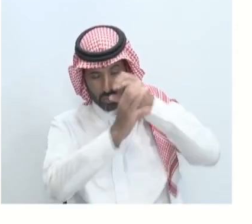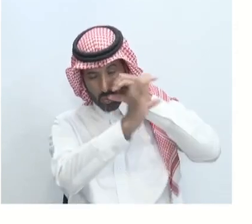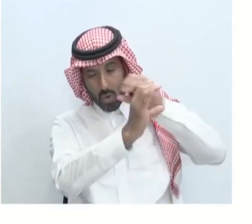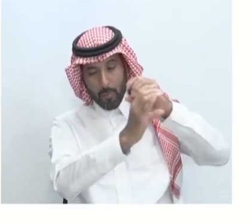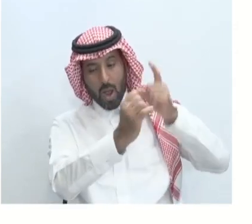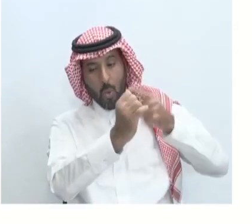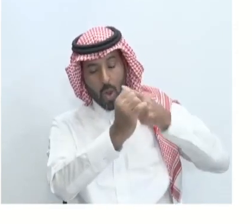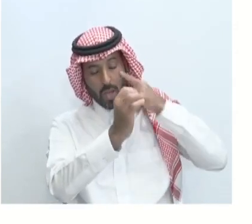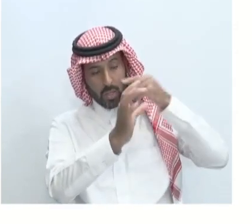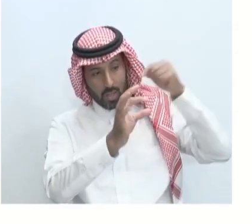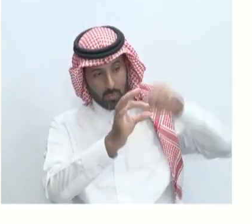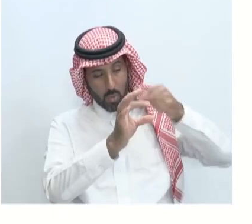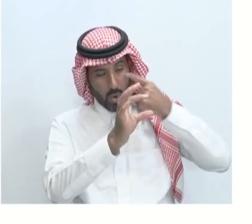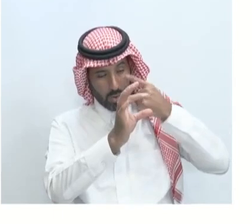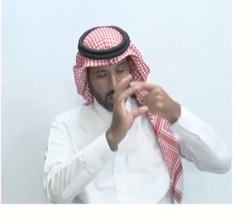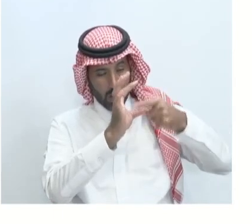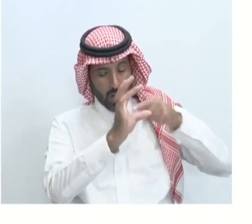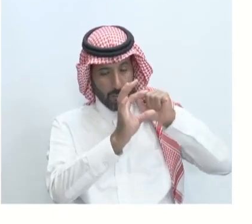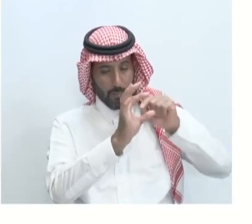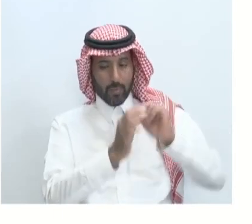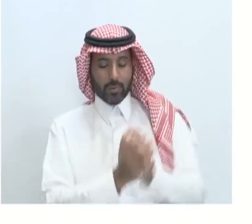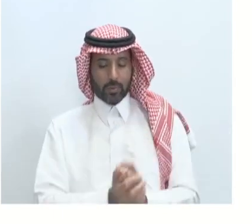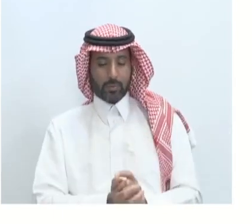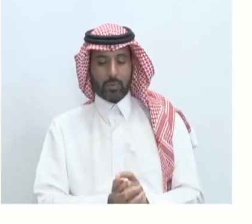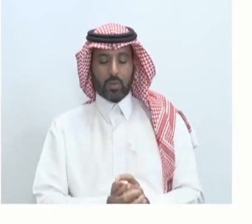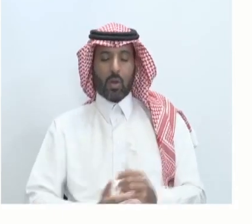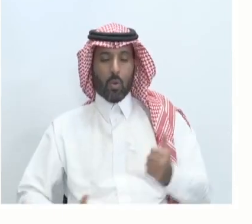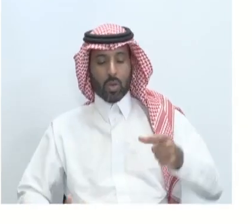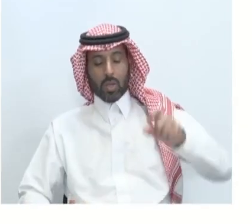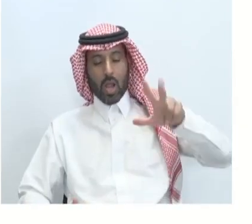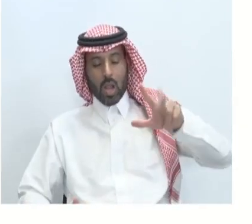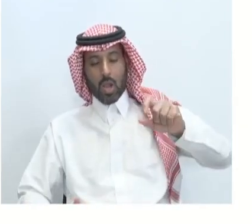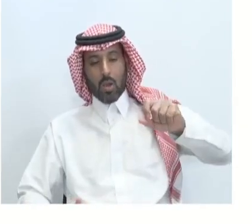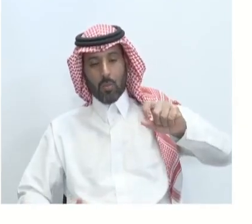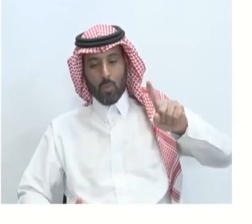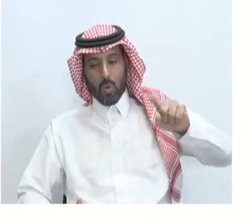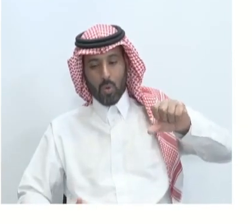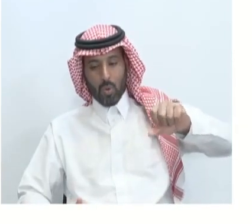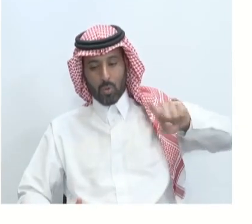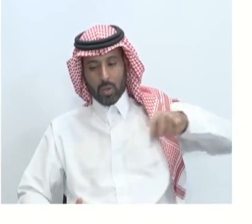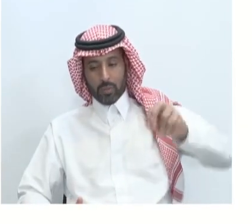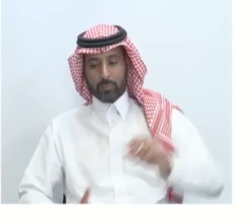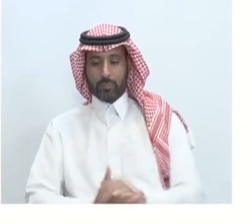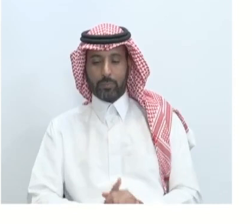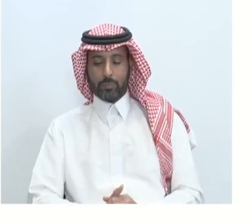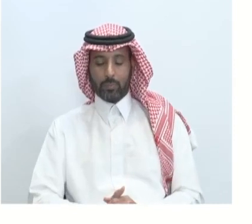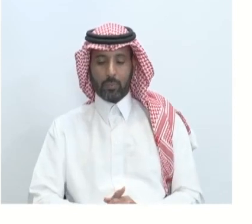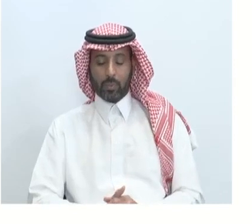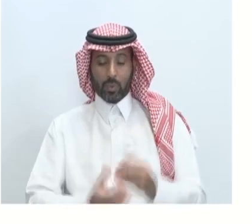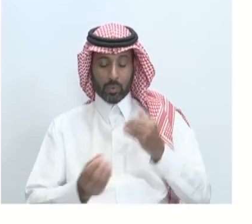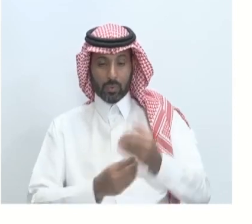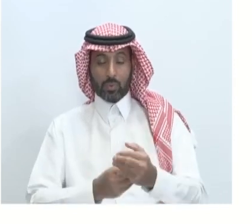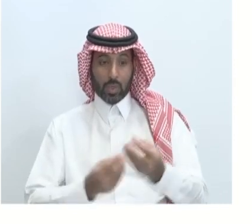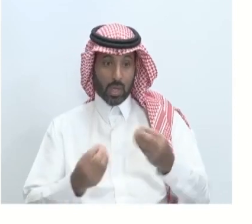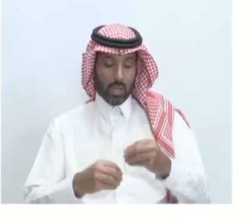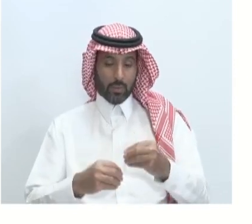البؤره حيث يتم رصد الجرم من هذه البؤره الف ويوجد عزيزي